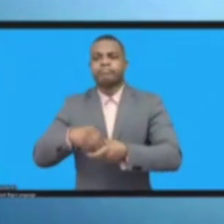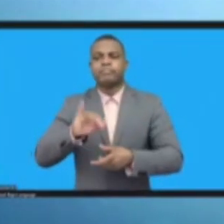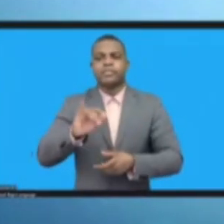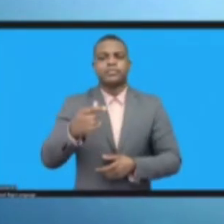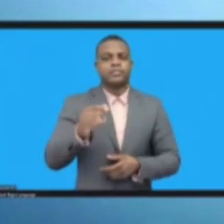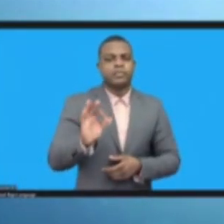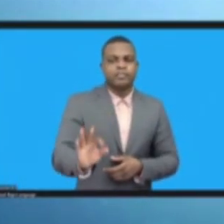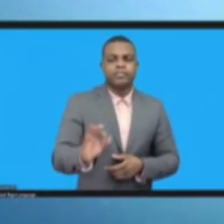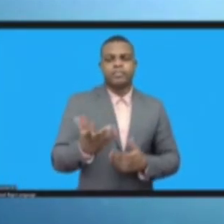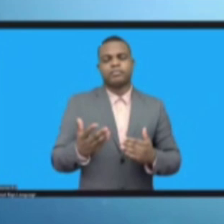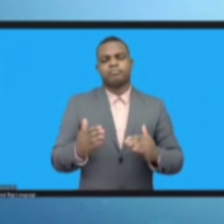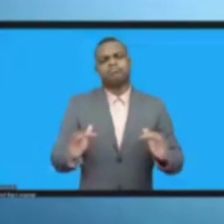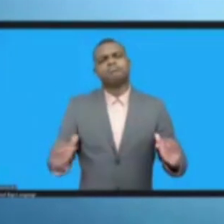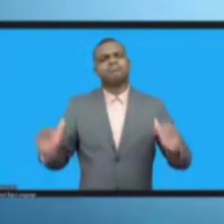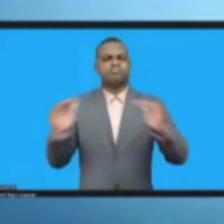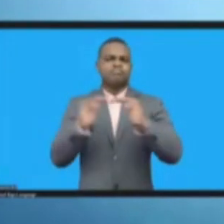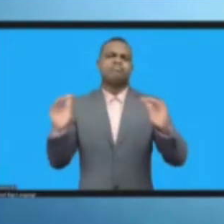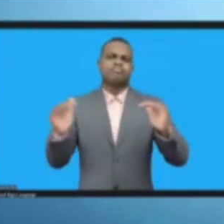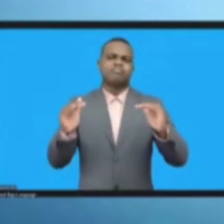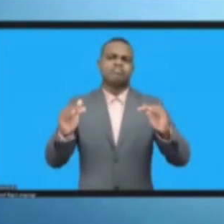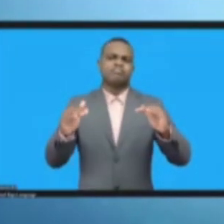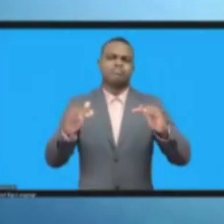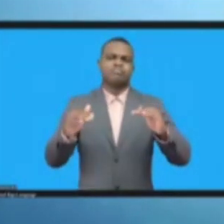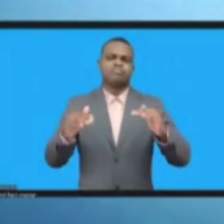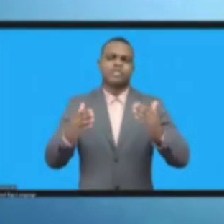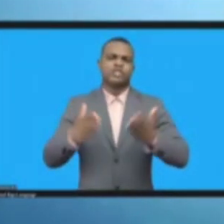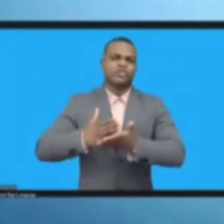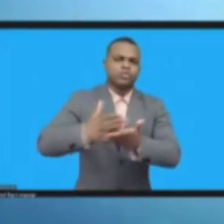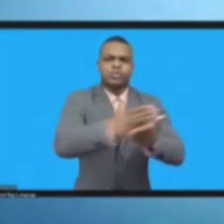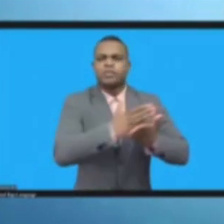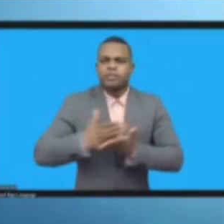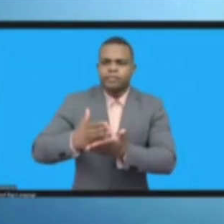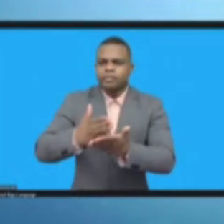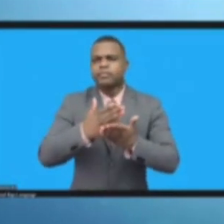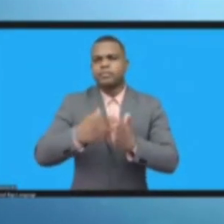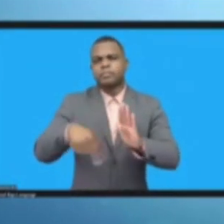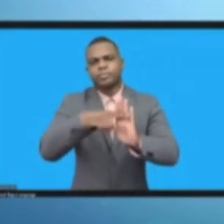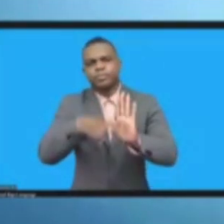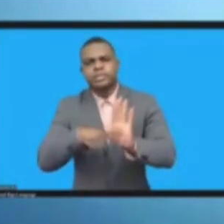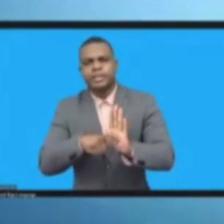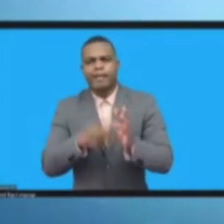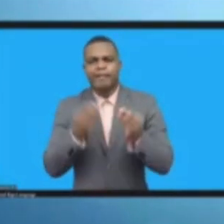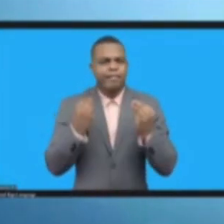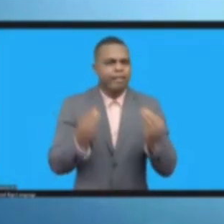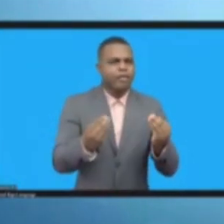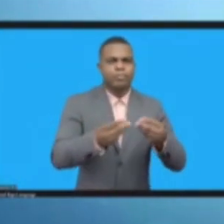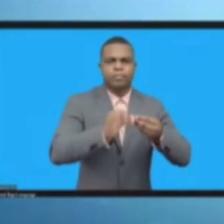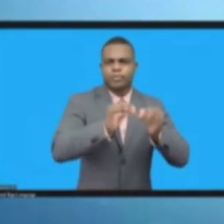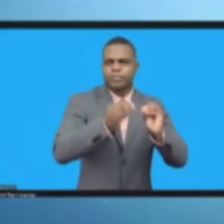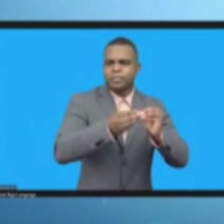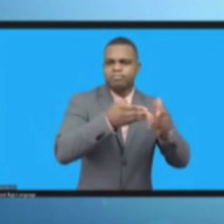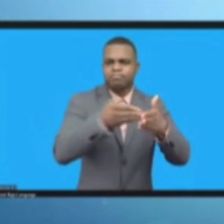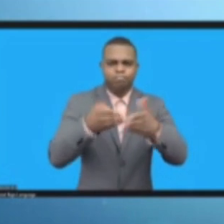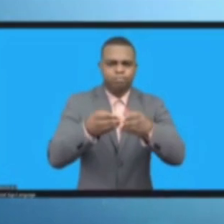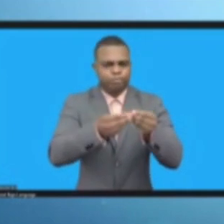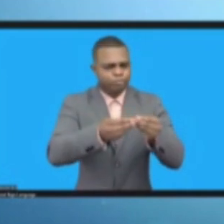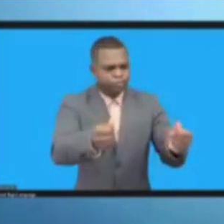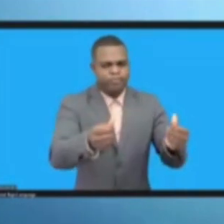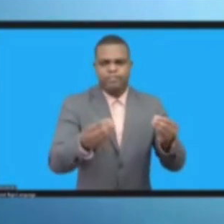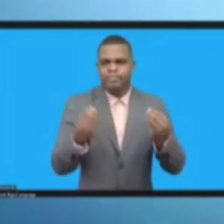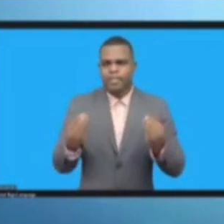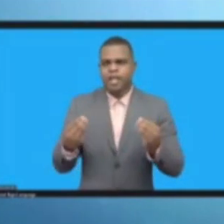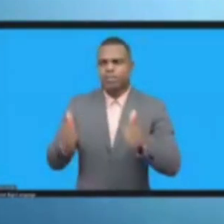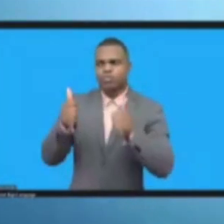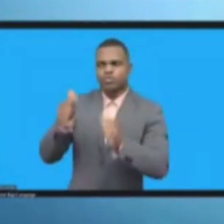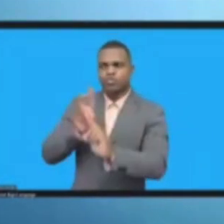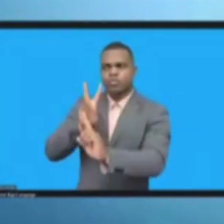создания равных условий для всех задействованных сторон. Для того, чтобы совместными усилиями вырабатывать